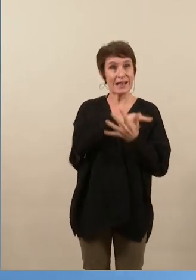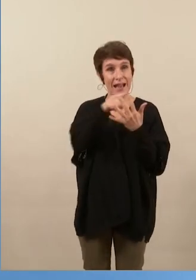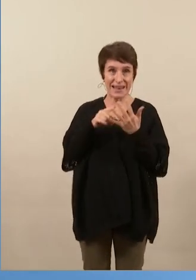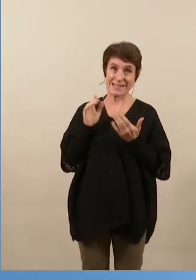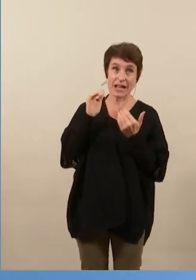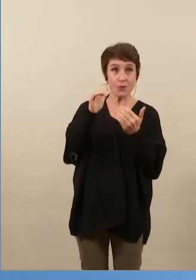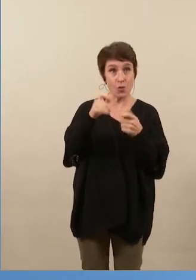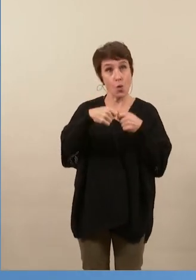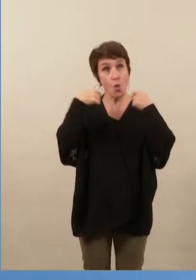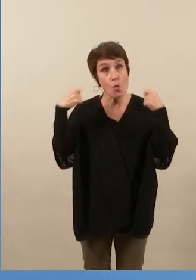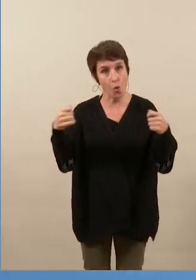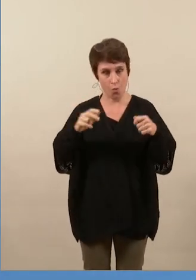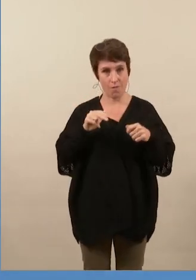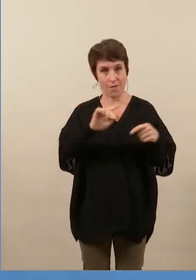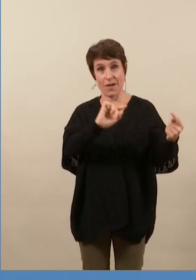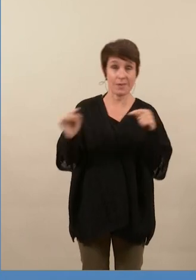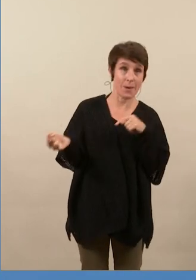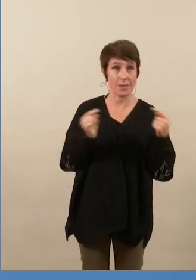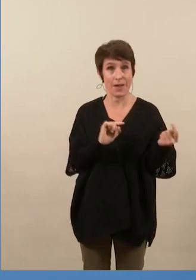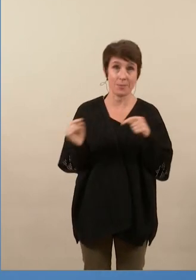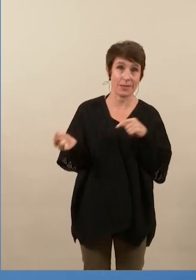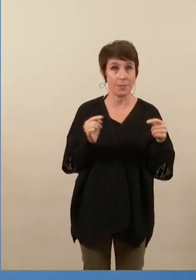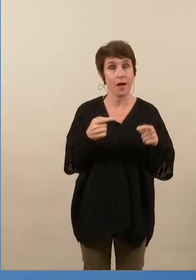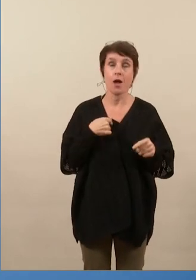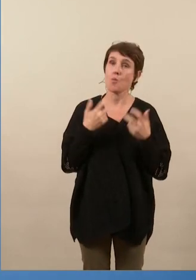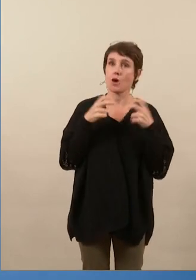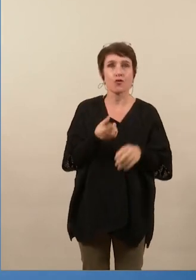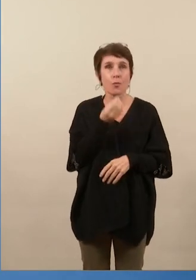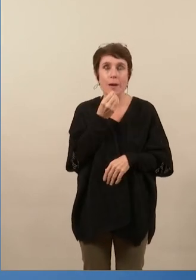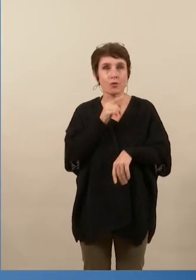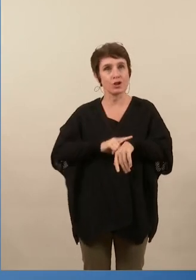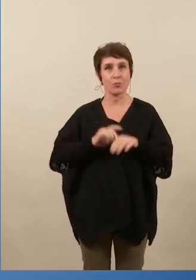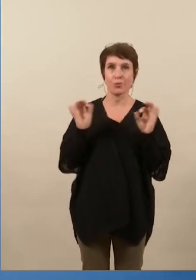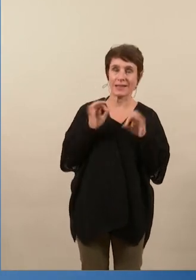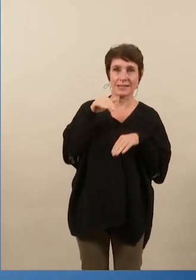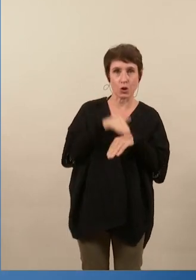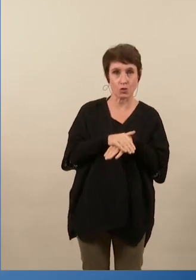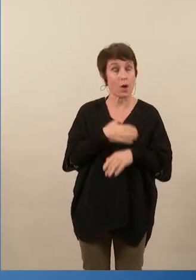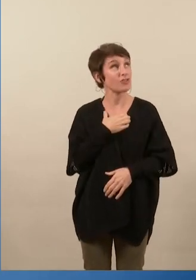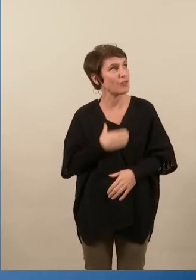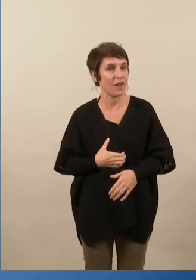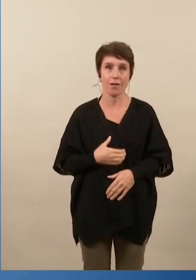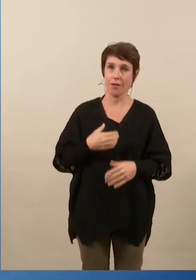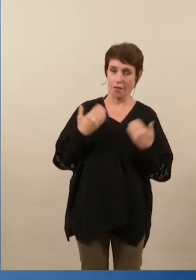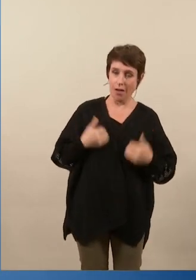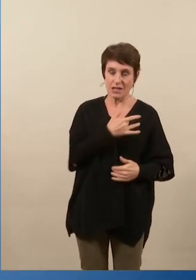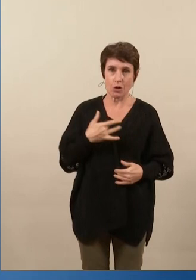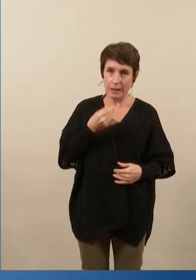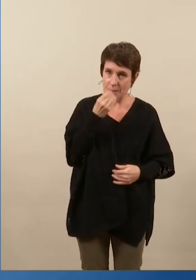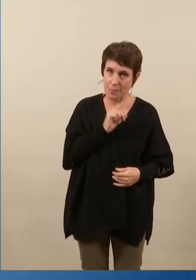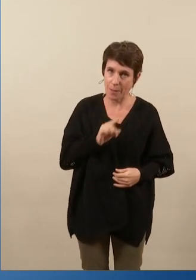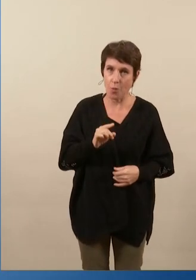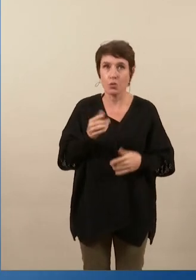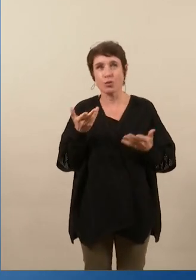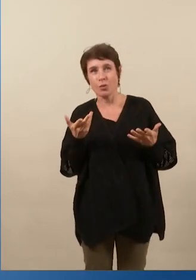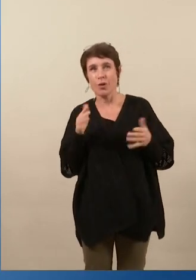vont être longs en terme de débat de fond mais moi j'ai pas envie de manger à 22h c'est pas bon pour la santé j'ai faim donc un moment je pense